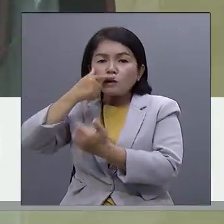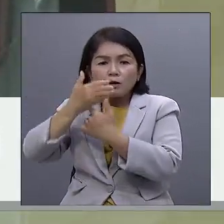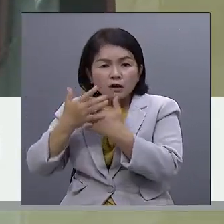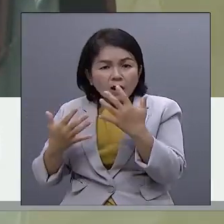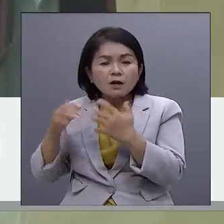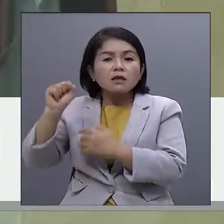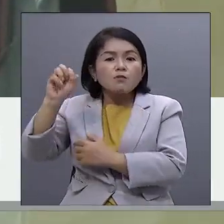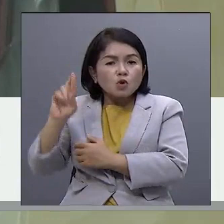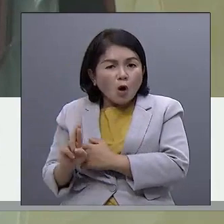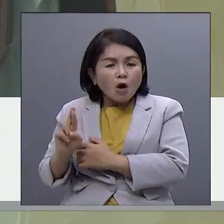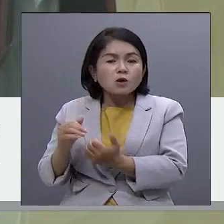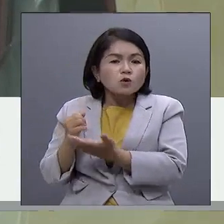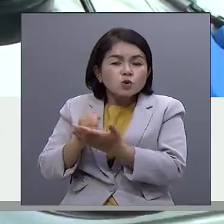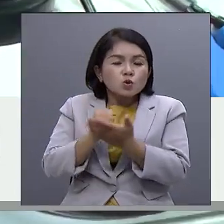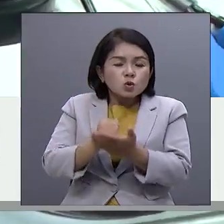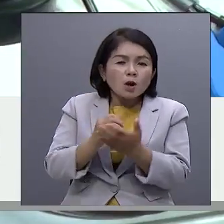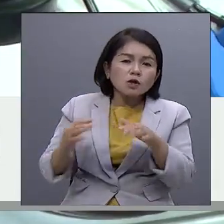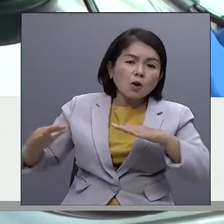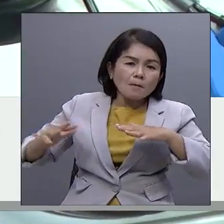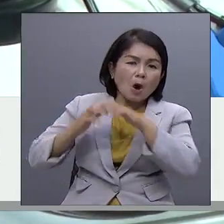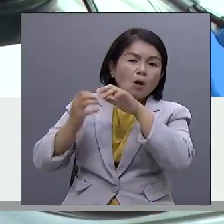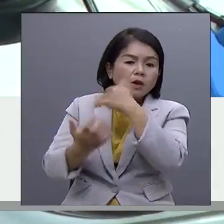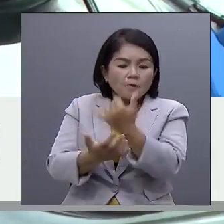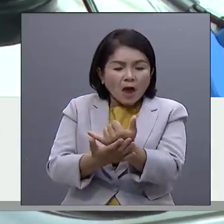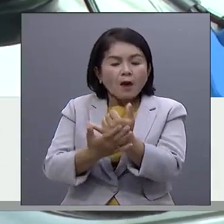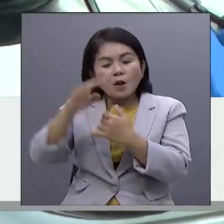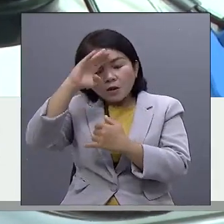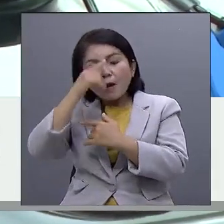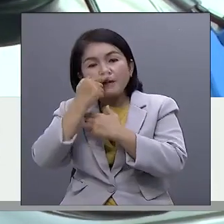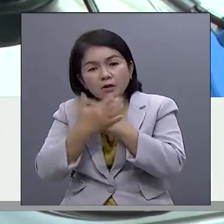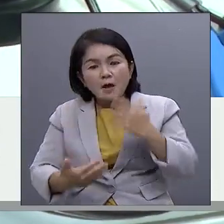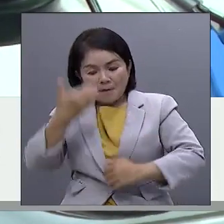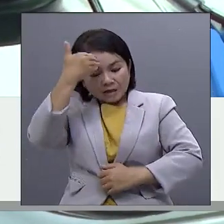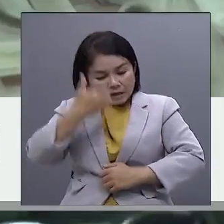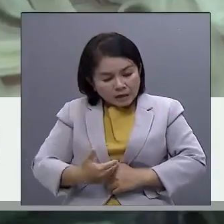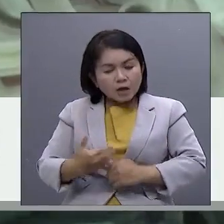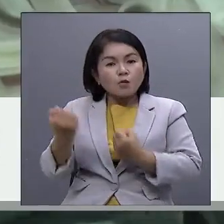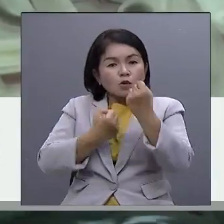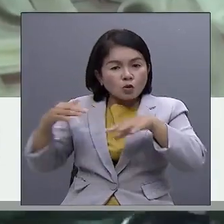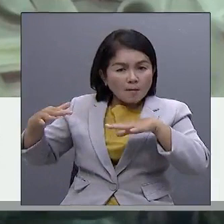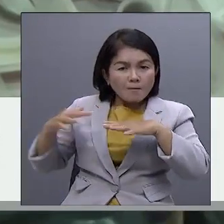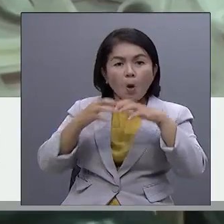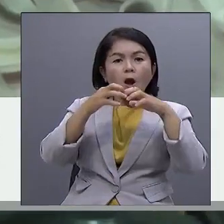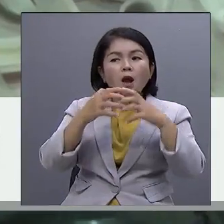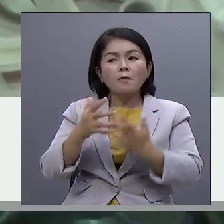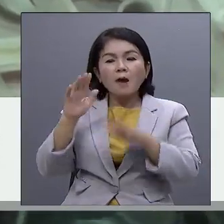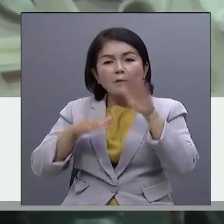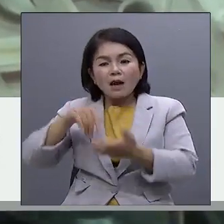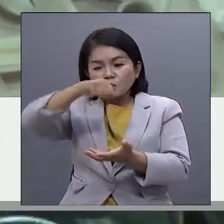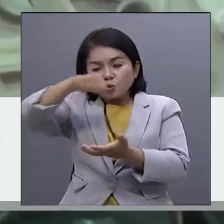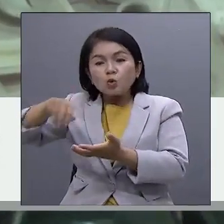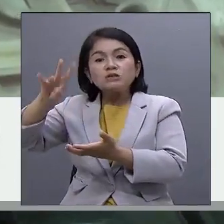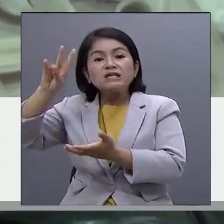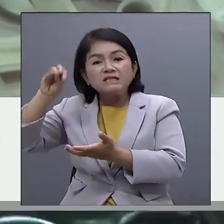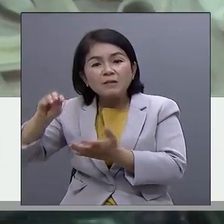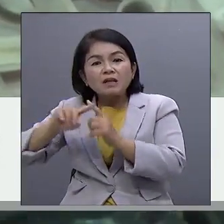ากการใช้เลือดในการช่วยเหลือผู้ป่วยประจำอย่างผู้ป่วยโรคเลือดผู้ป่วยผ่าตัดและอุบัติเหตุอีกวันละ70ยูนิตแล้วแต่ว่า